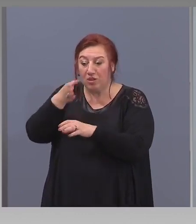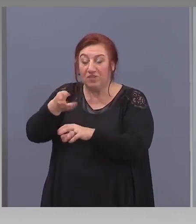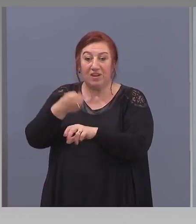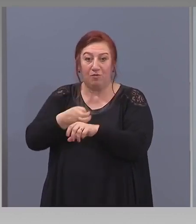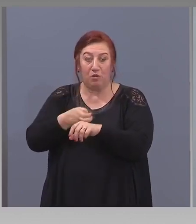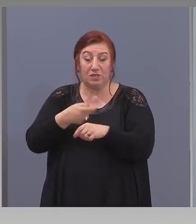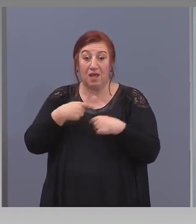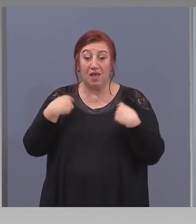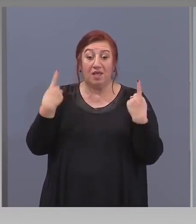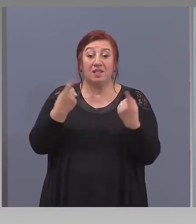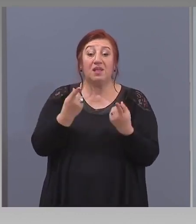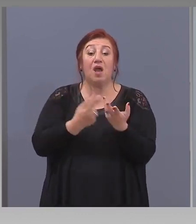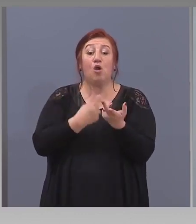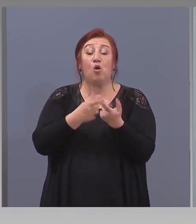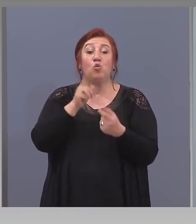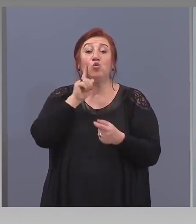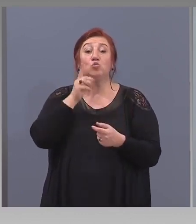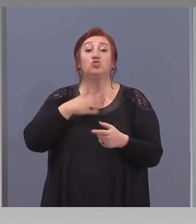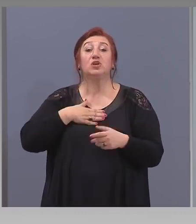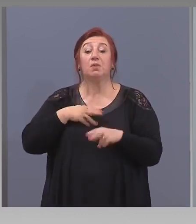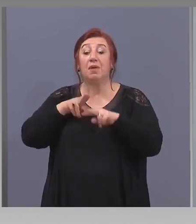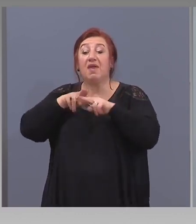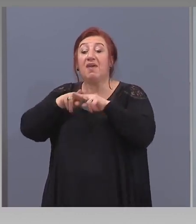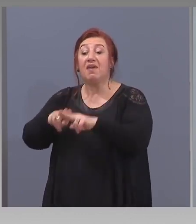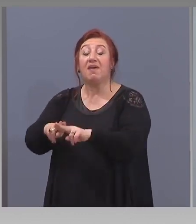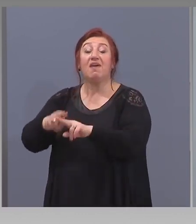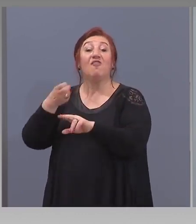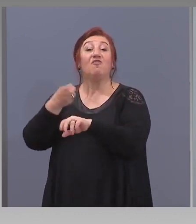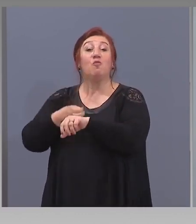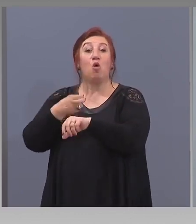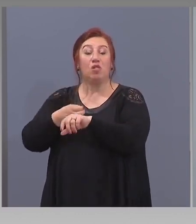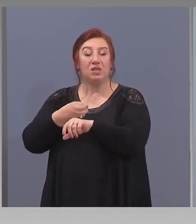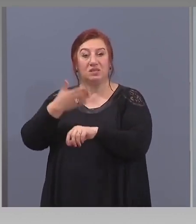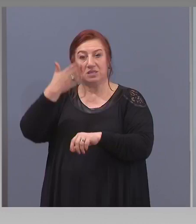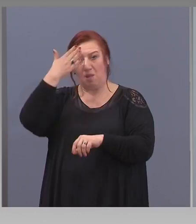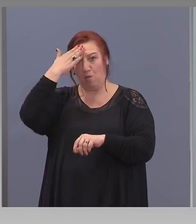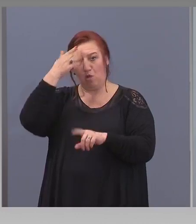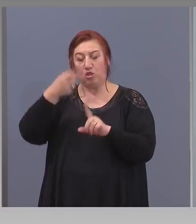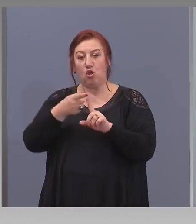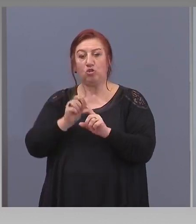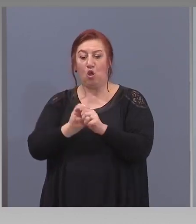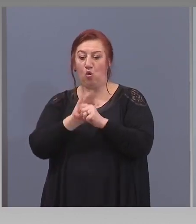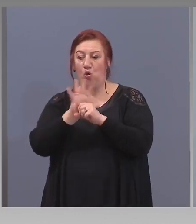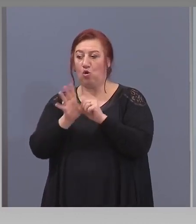в болница в момента, които от коронавирус страдат?